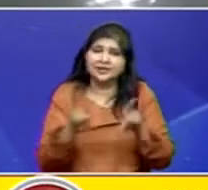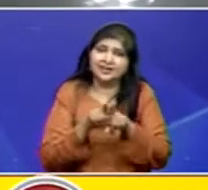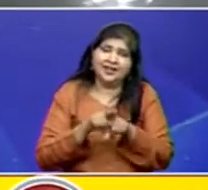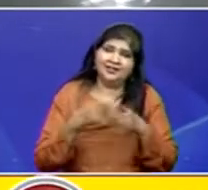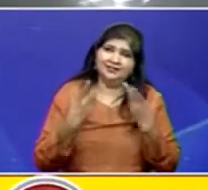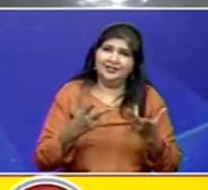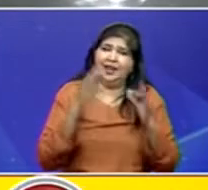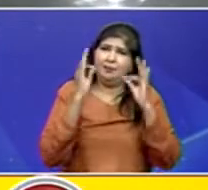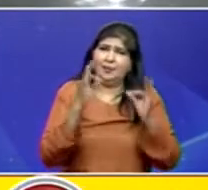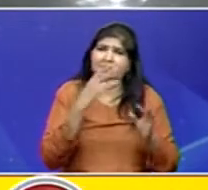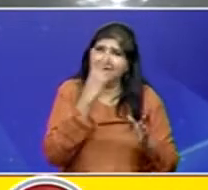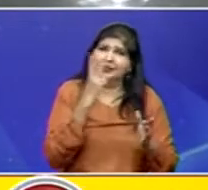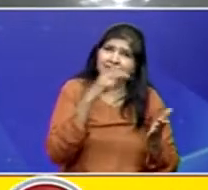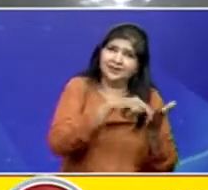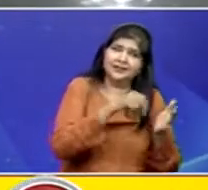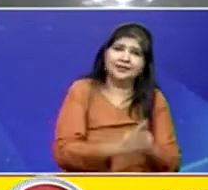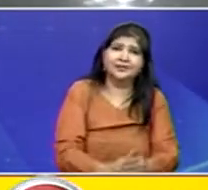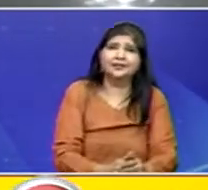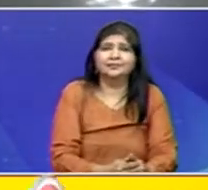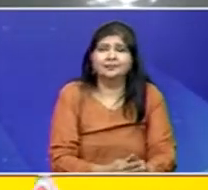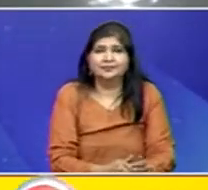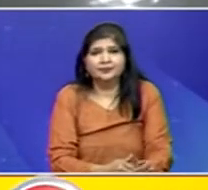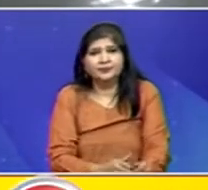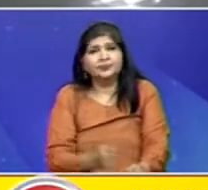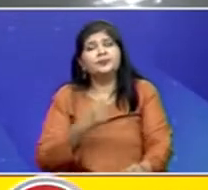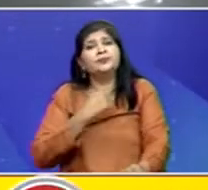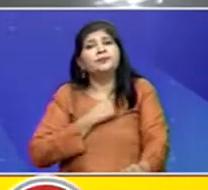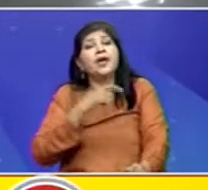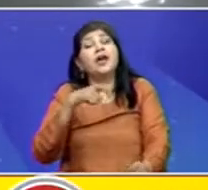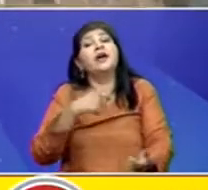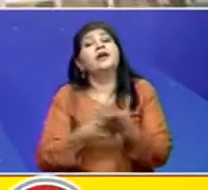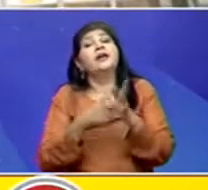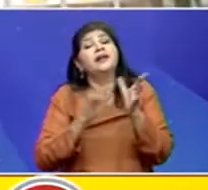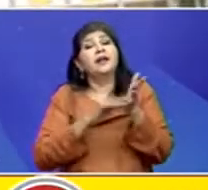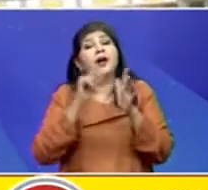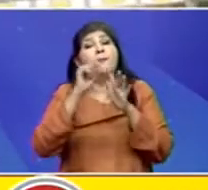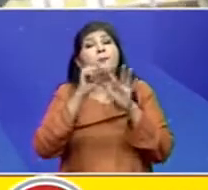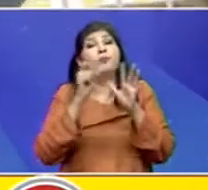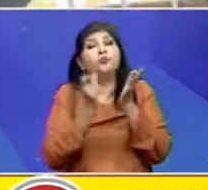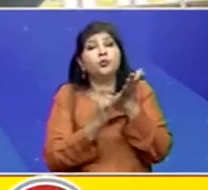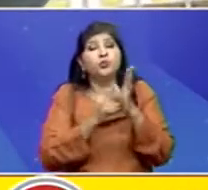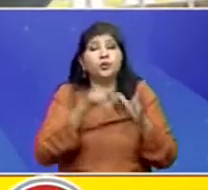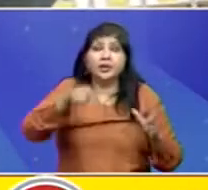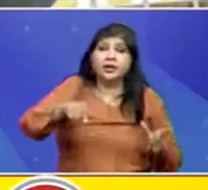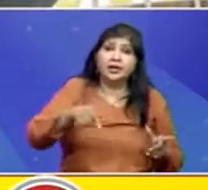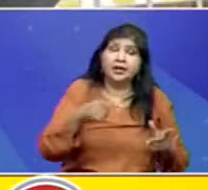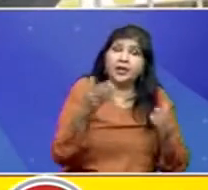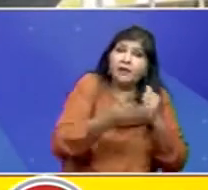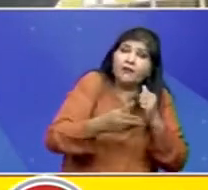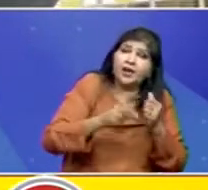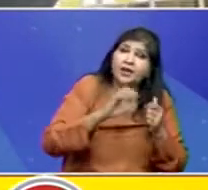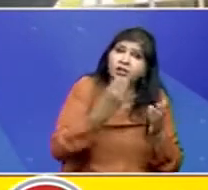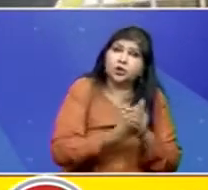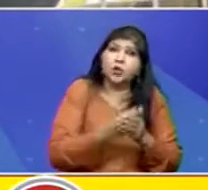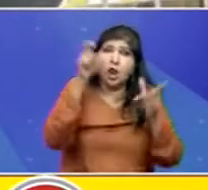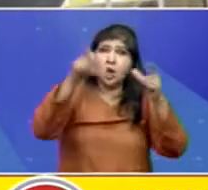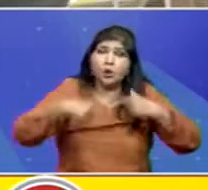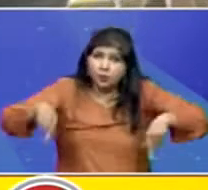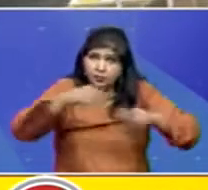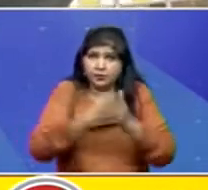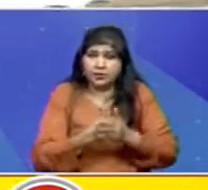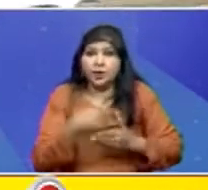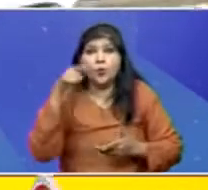-क्या व्यवस्ताइक की गई हैं मैं रामपूर की पटवाई गराम पंचायत को, गाउं के लोगों को,